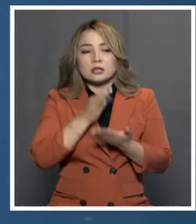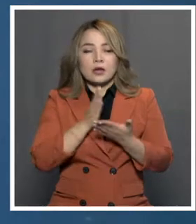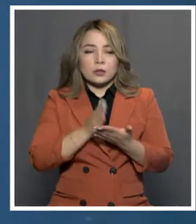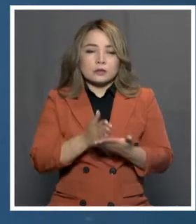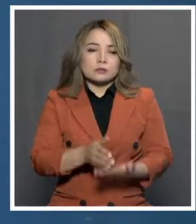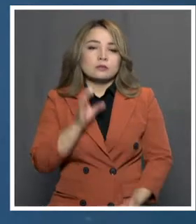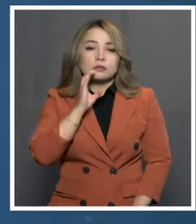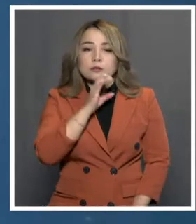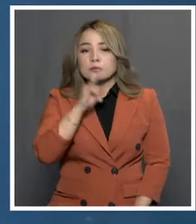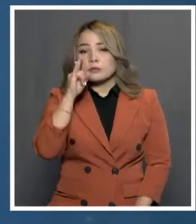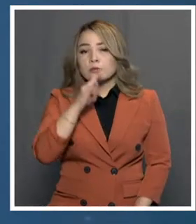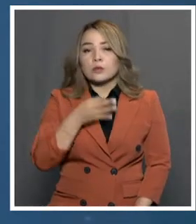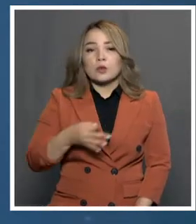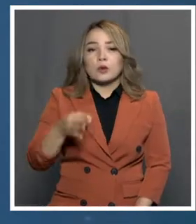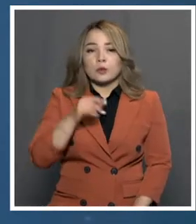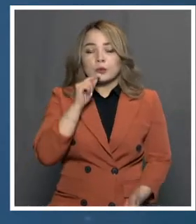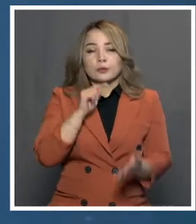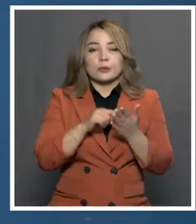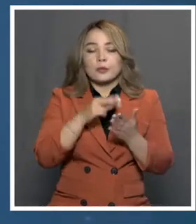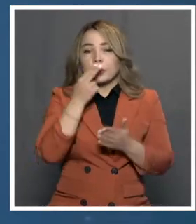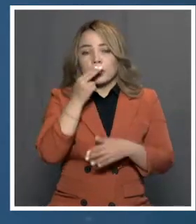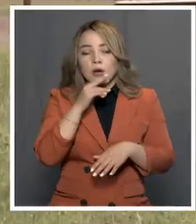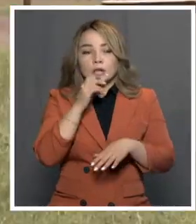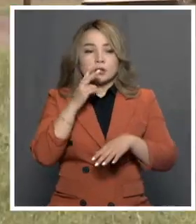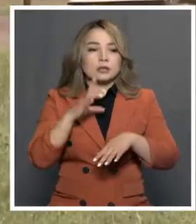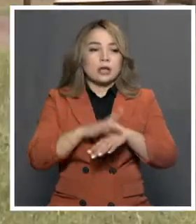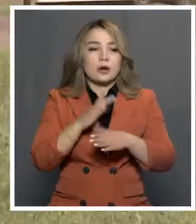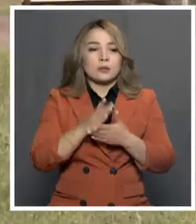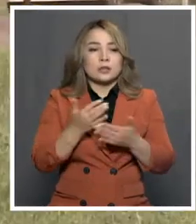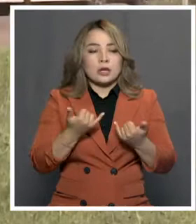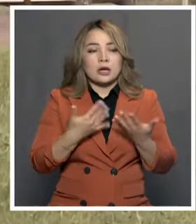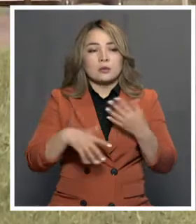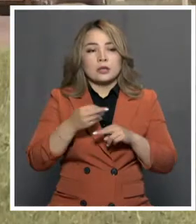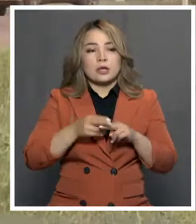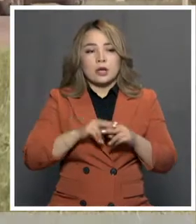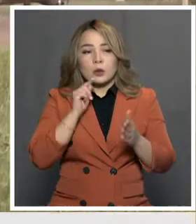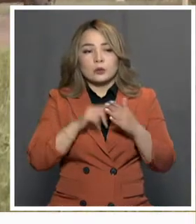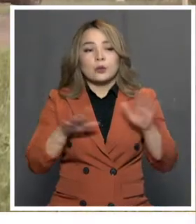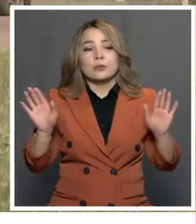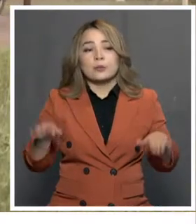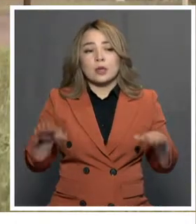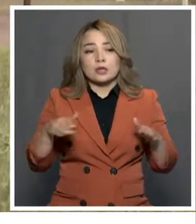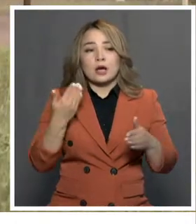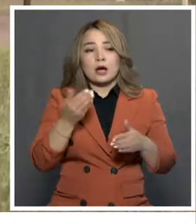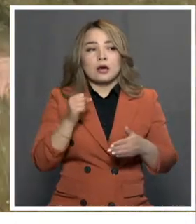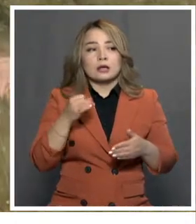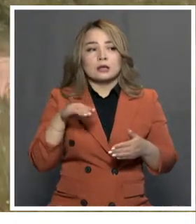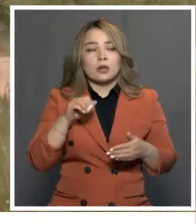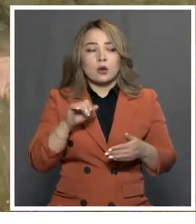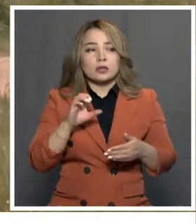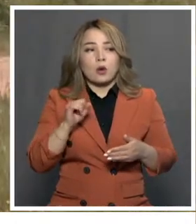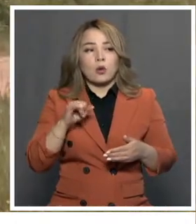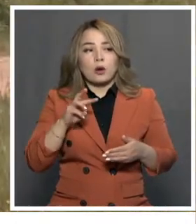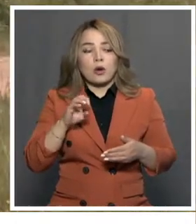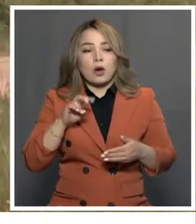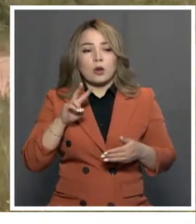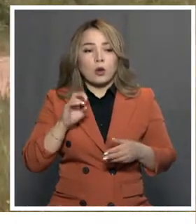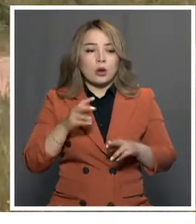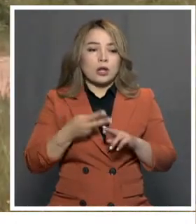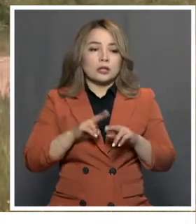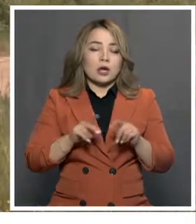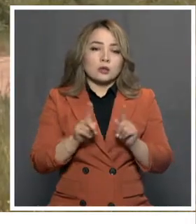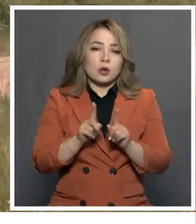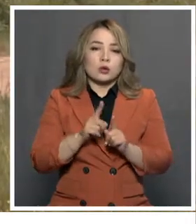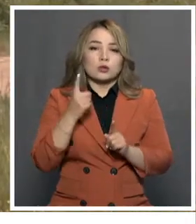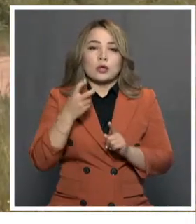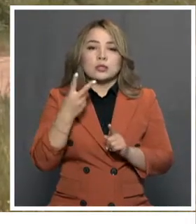Солтүстік Қазақстанда тағы да құс тұмауы тіркелді. Бұл жолы жабайы құстар қырылған. Айыртау ауданындағы Саумалкөл көлінің жағасынан 102